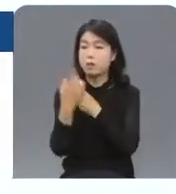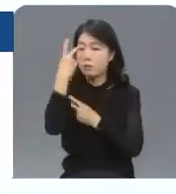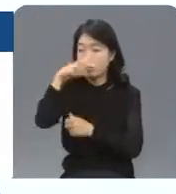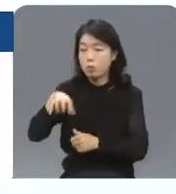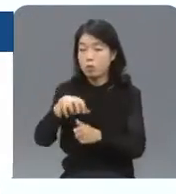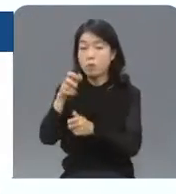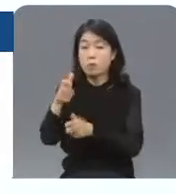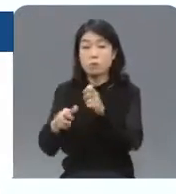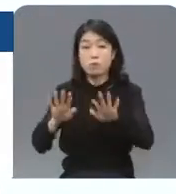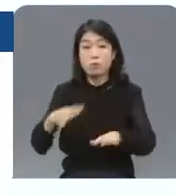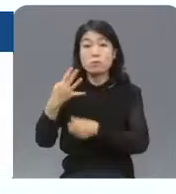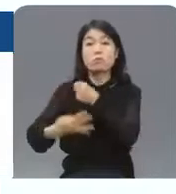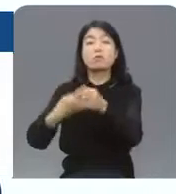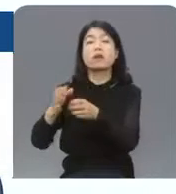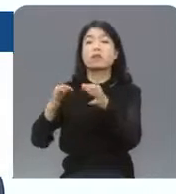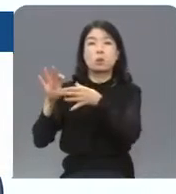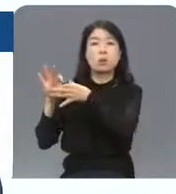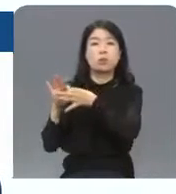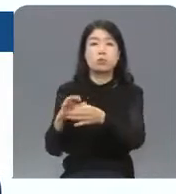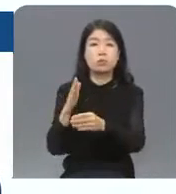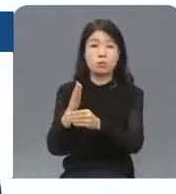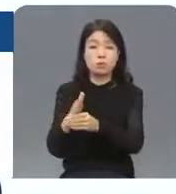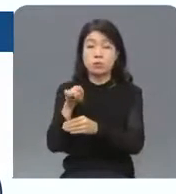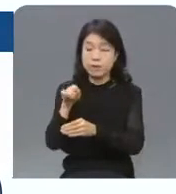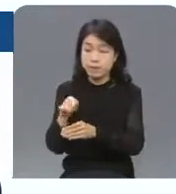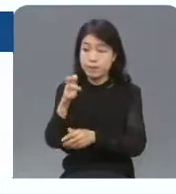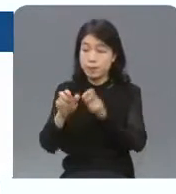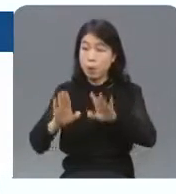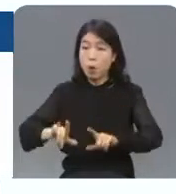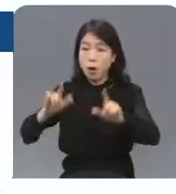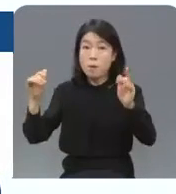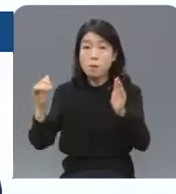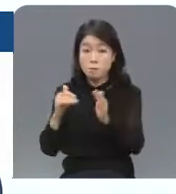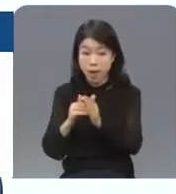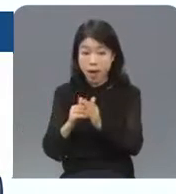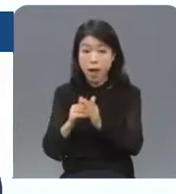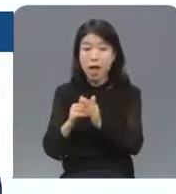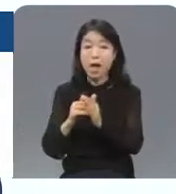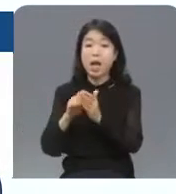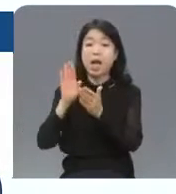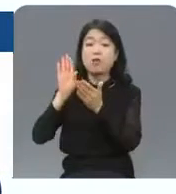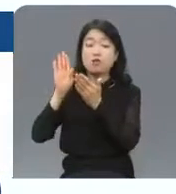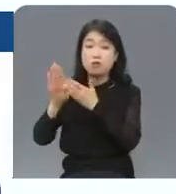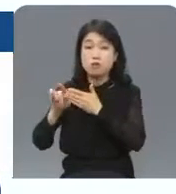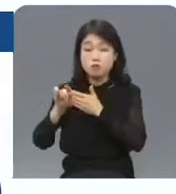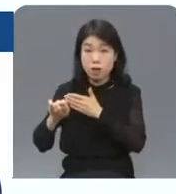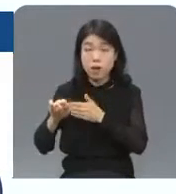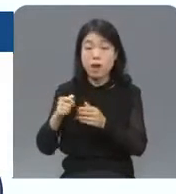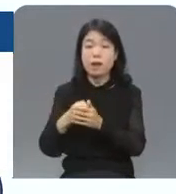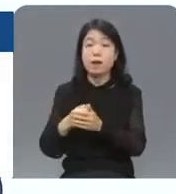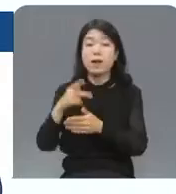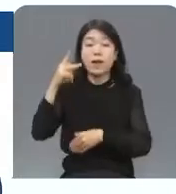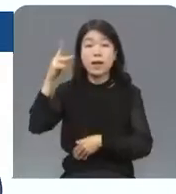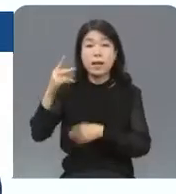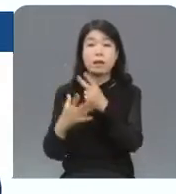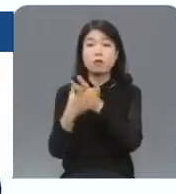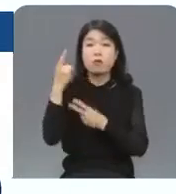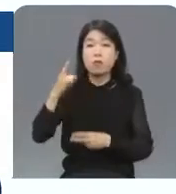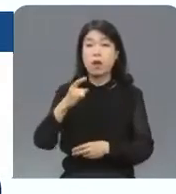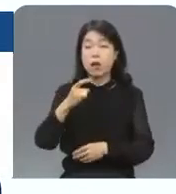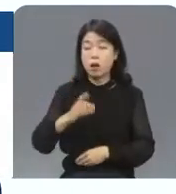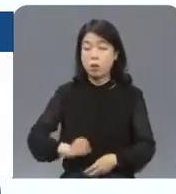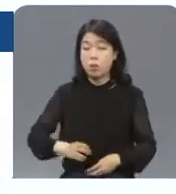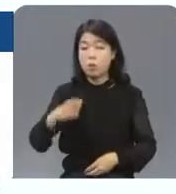사업을 지금 4년째 하고 있습니다. 이 사업이 올해 마무리되는데 이 사업을 통해서